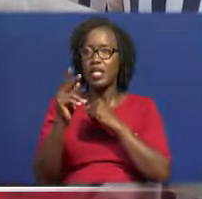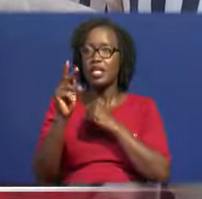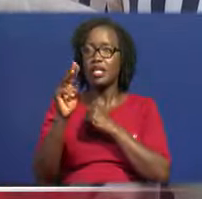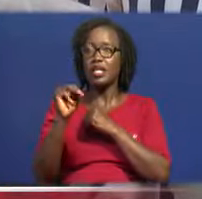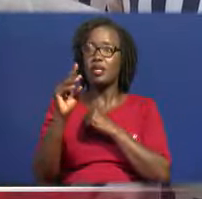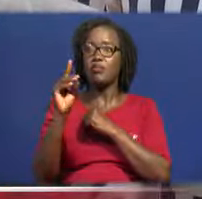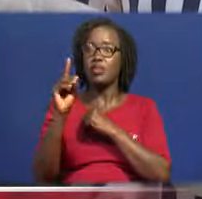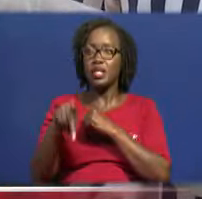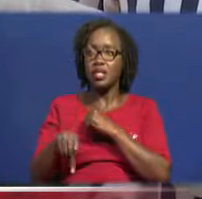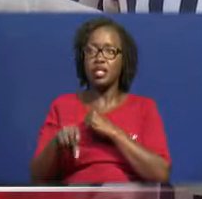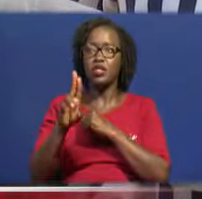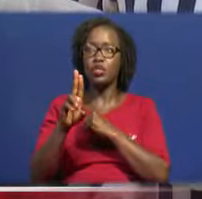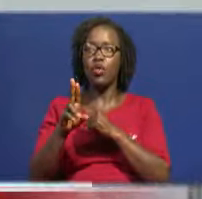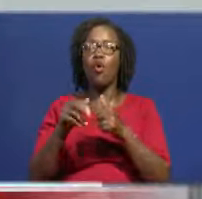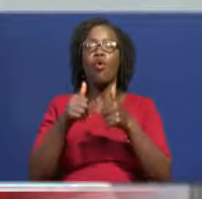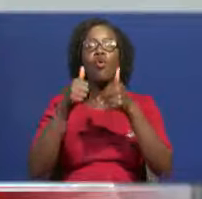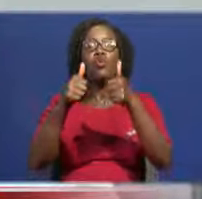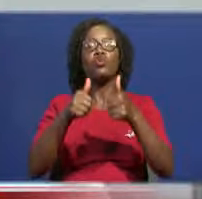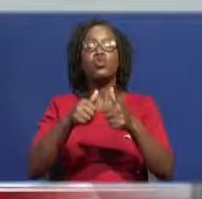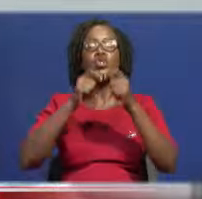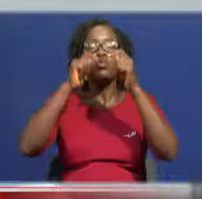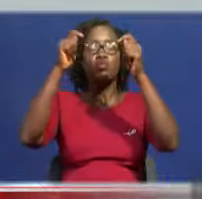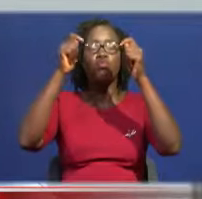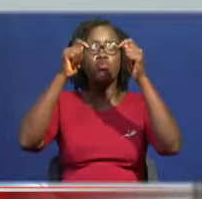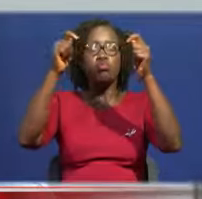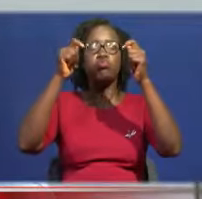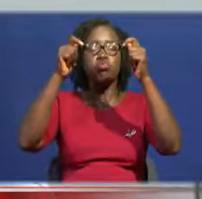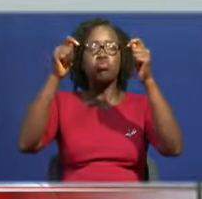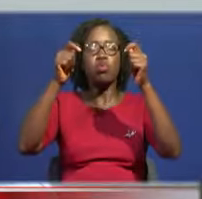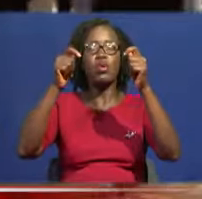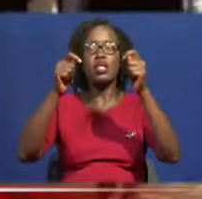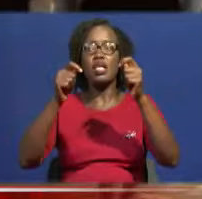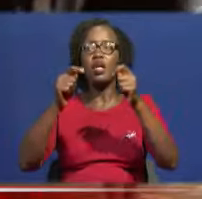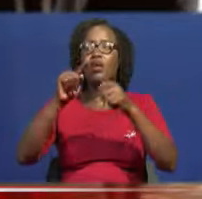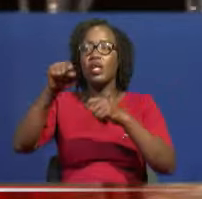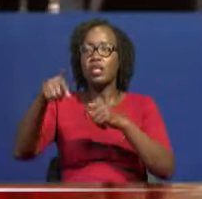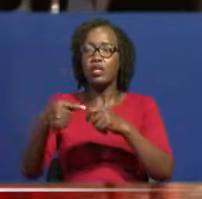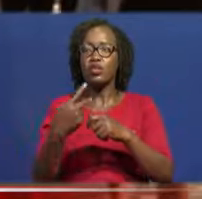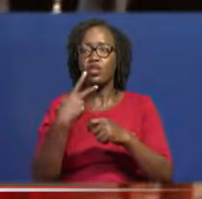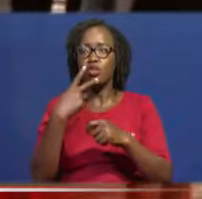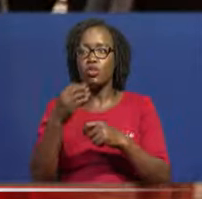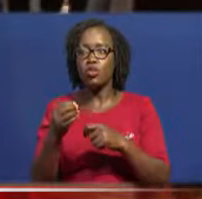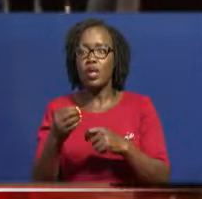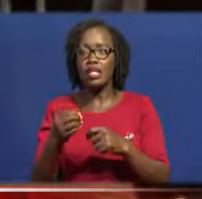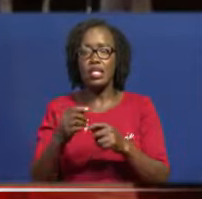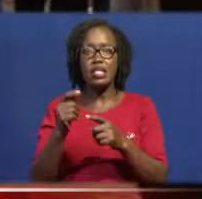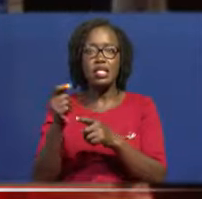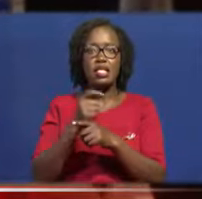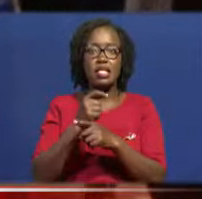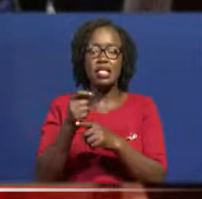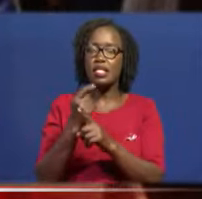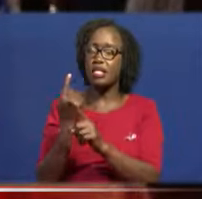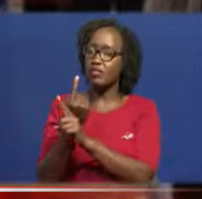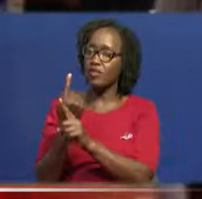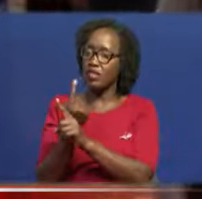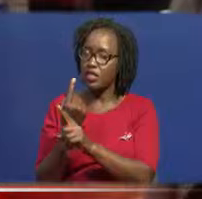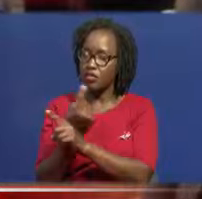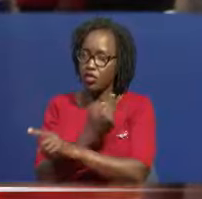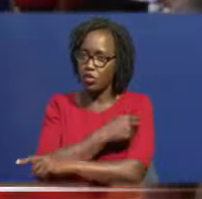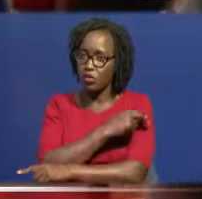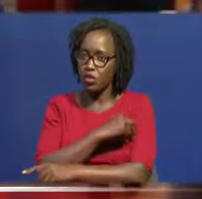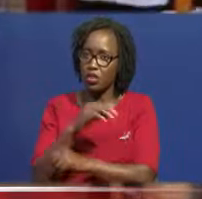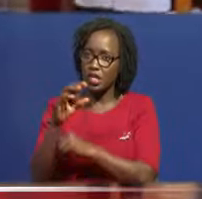KMPDU kilitoa ilani ya mgomo kikishinikiza kupelekwa kwa madaktari 1200 wanagenzi katika hospitali mbalimbali